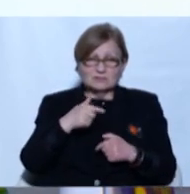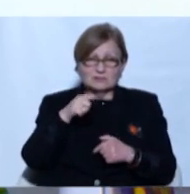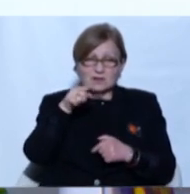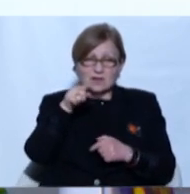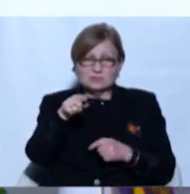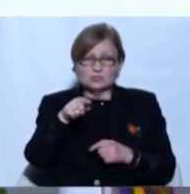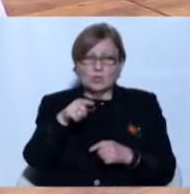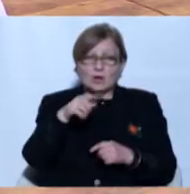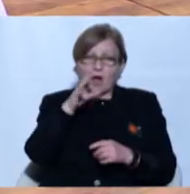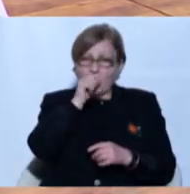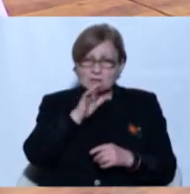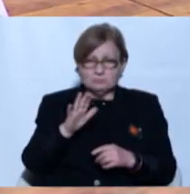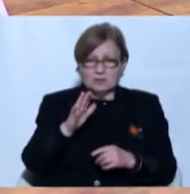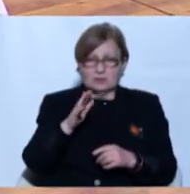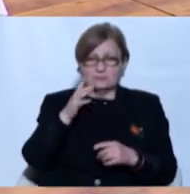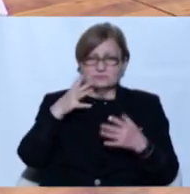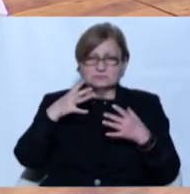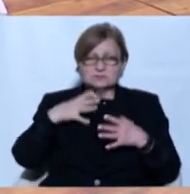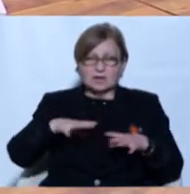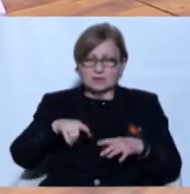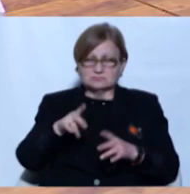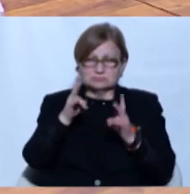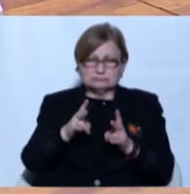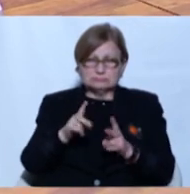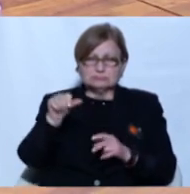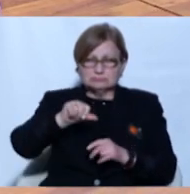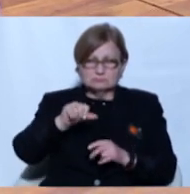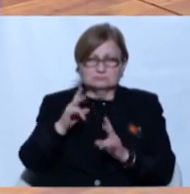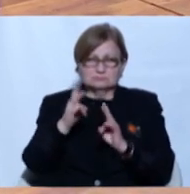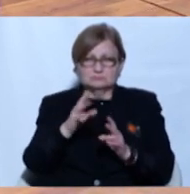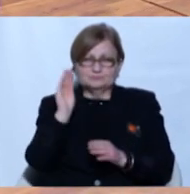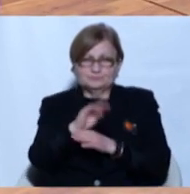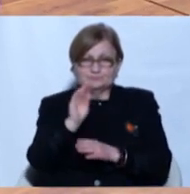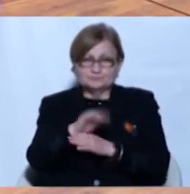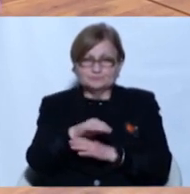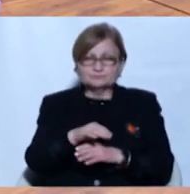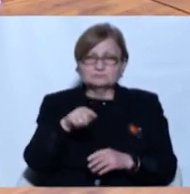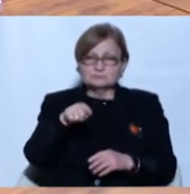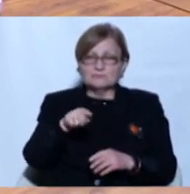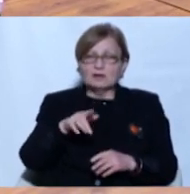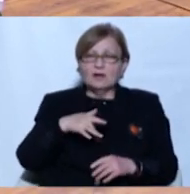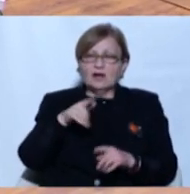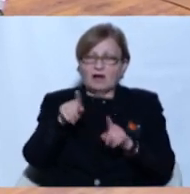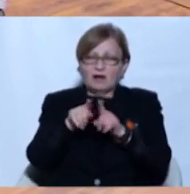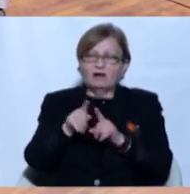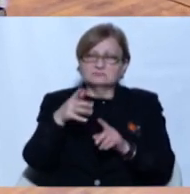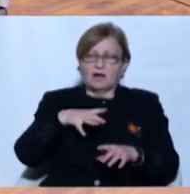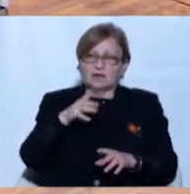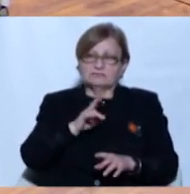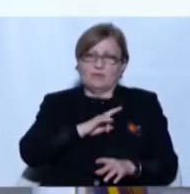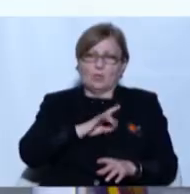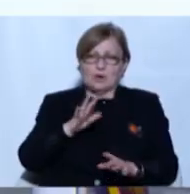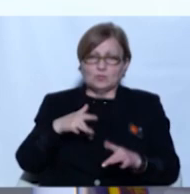ცადის სიძულვილია ბრიყვნი ამომენ კარგი გული კი მაშინ მეცნობს ჩამ სიძულვილში რაოდენი სიყვარულია აი